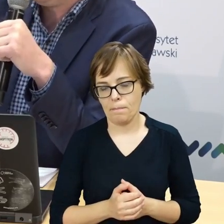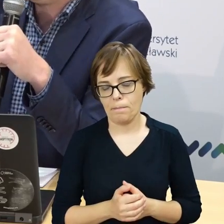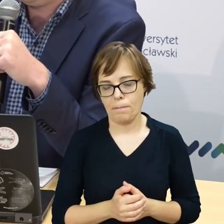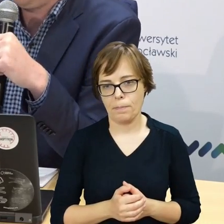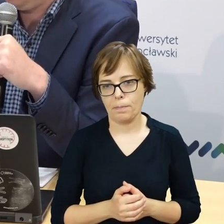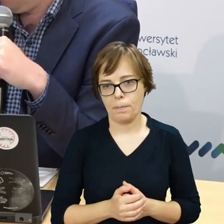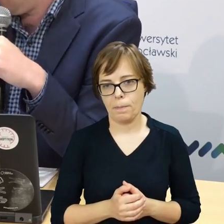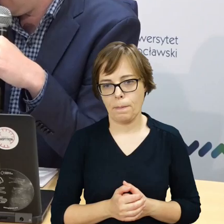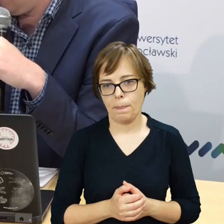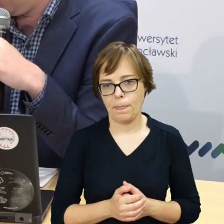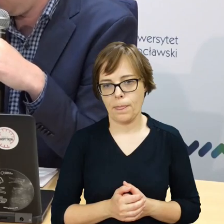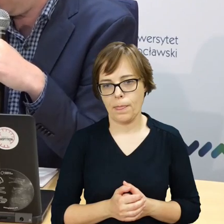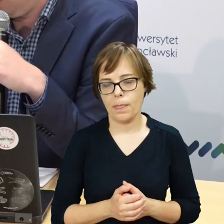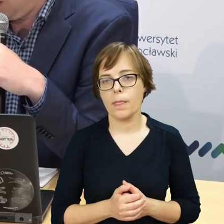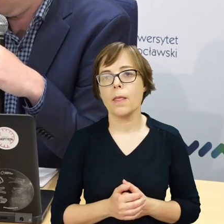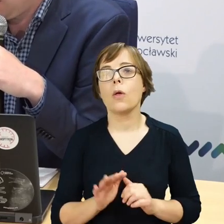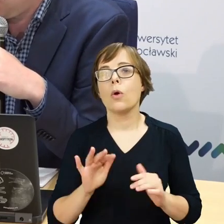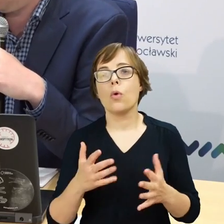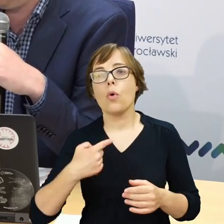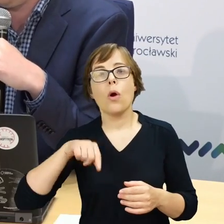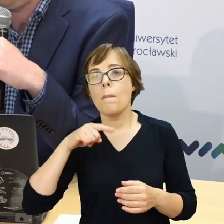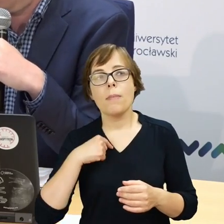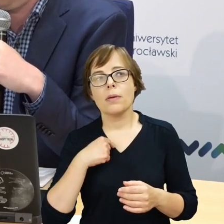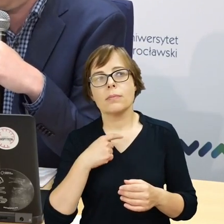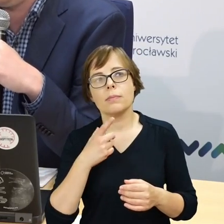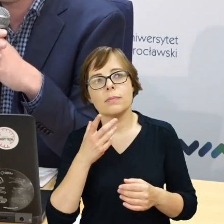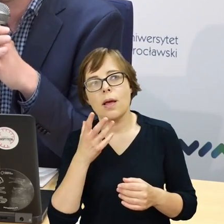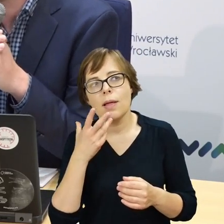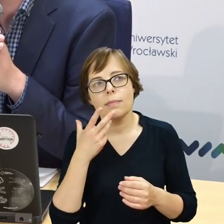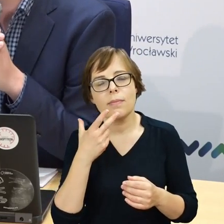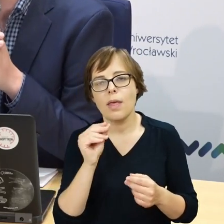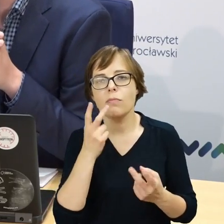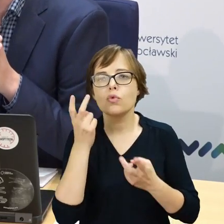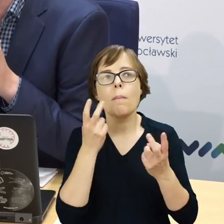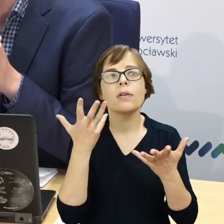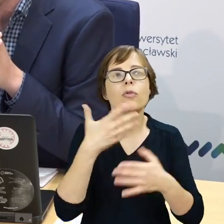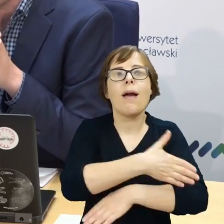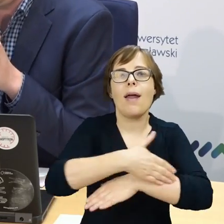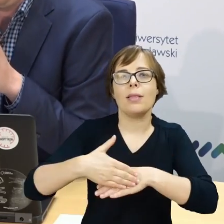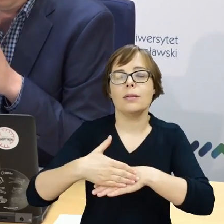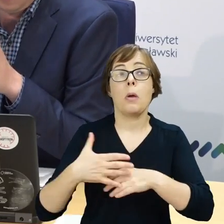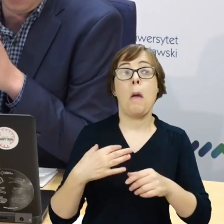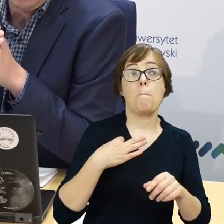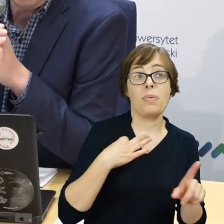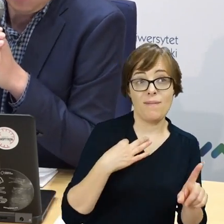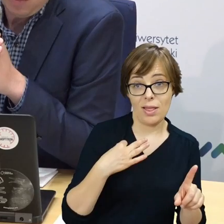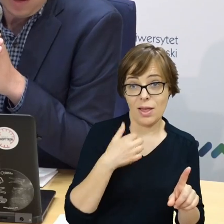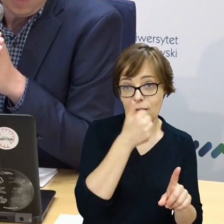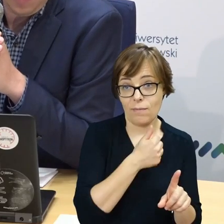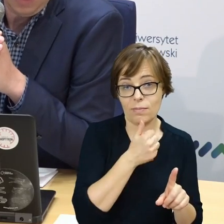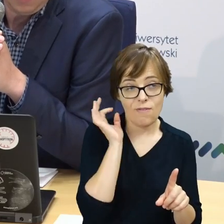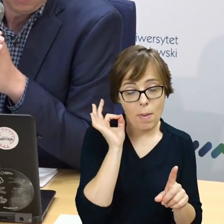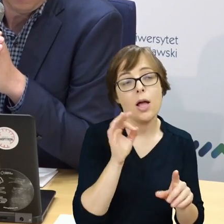szukania granicy, gdzie już zaczyna się prywatność i powinno nastąpić ograniczenie dostępu do informacji,